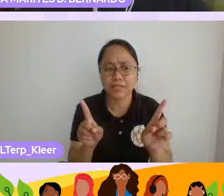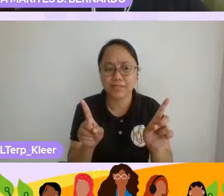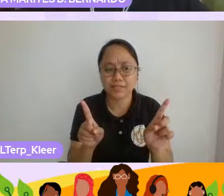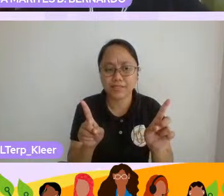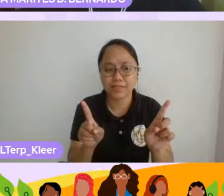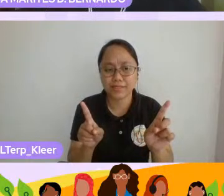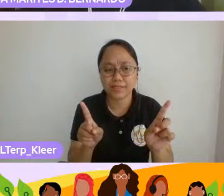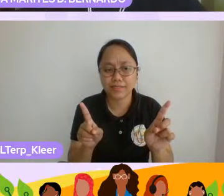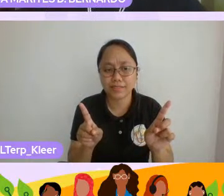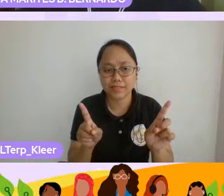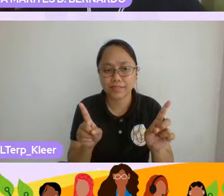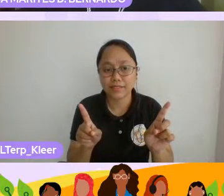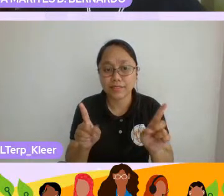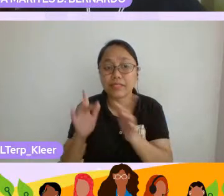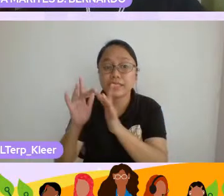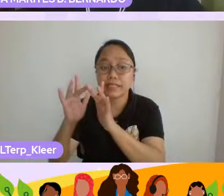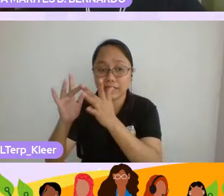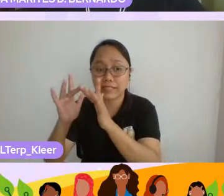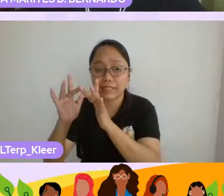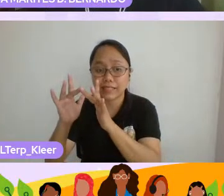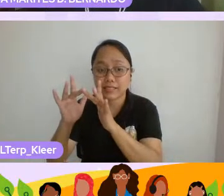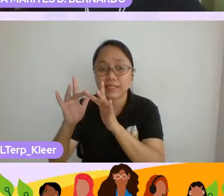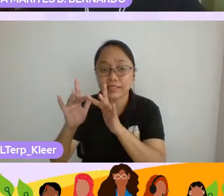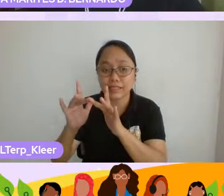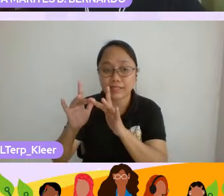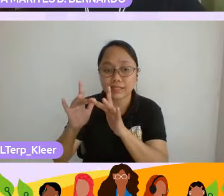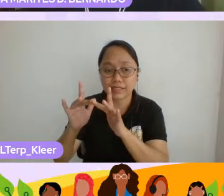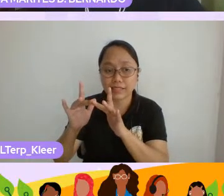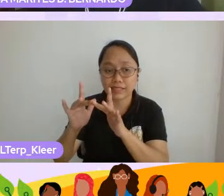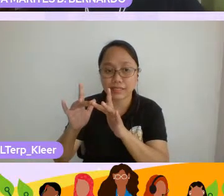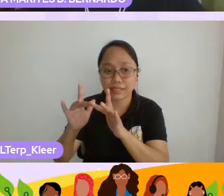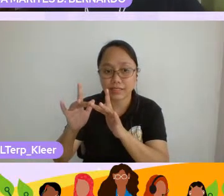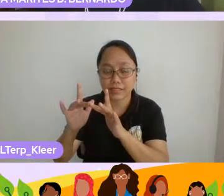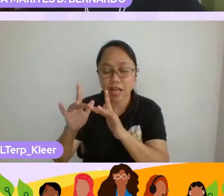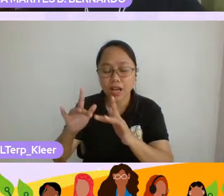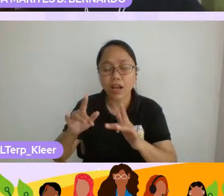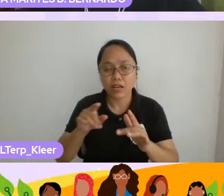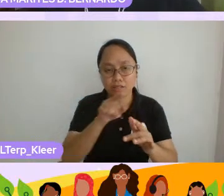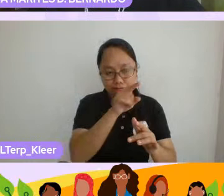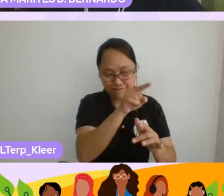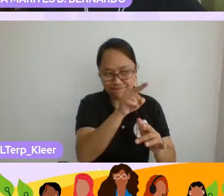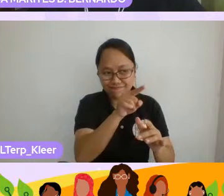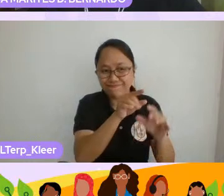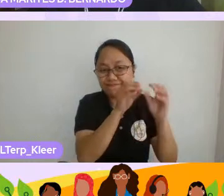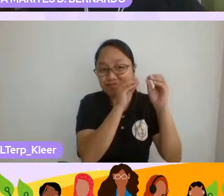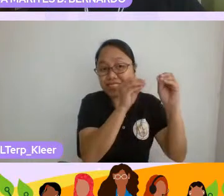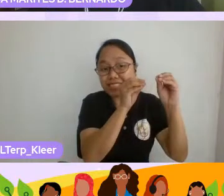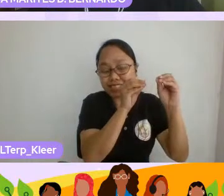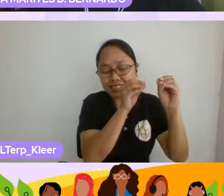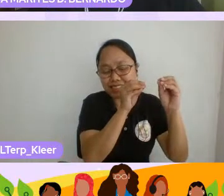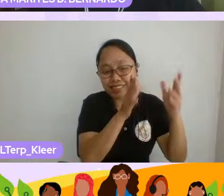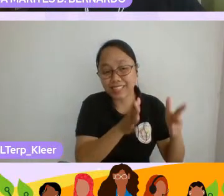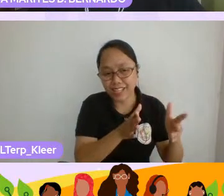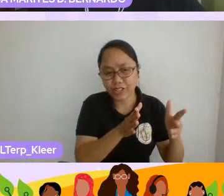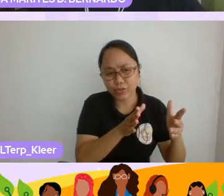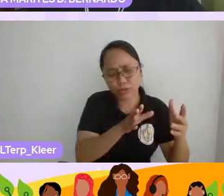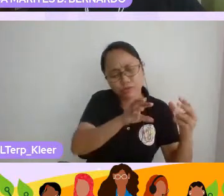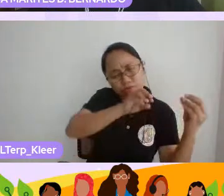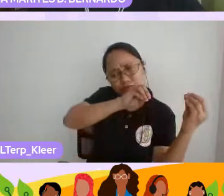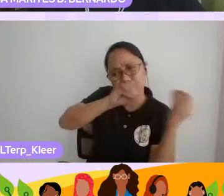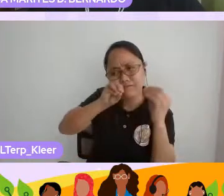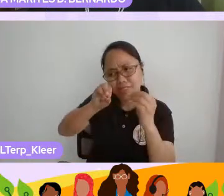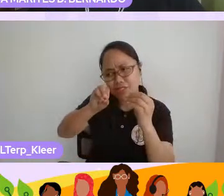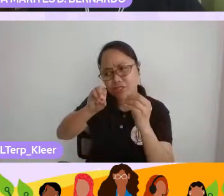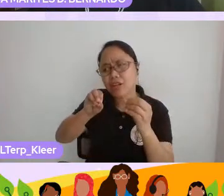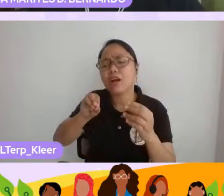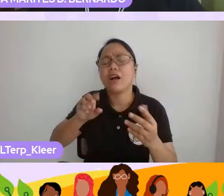ay instructor-led, tutulungan po kayo dapat nung instructor kung ano yung difference nun. Kung iba yung nasa video, iba yung ginagamit